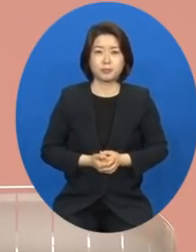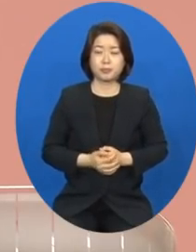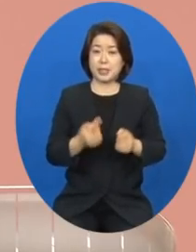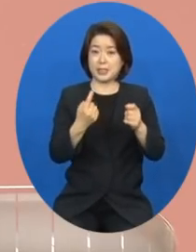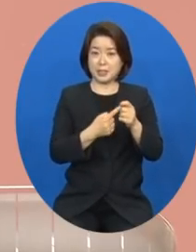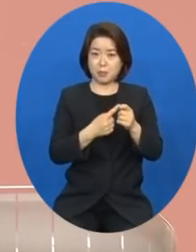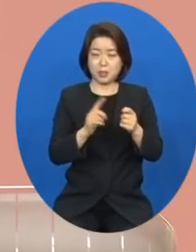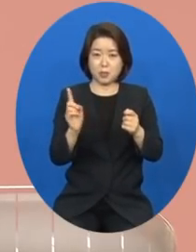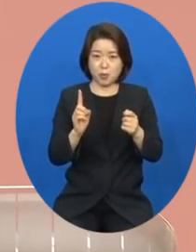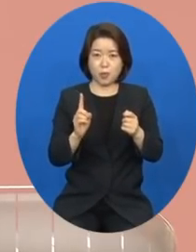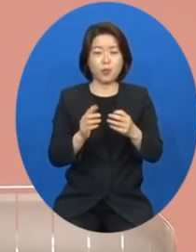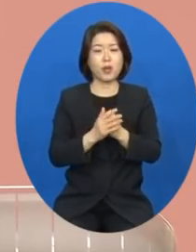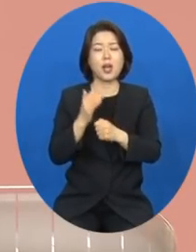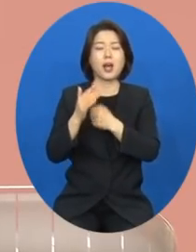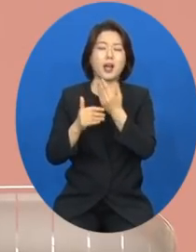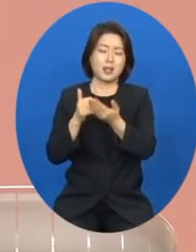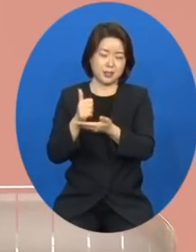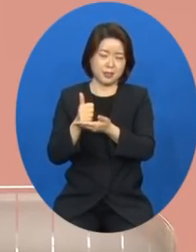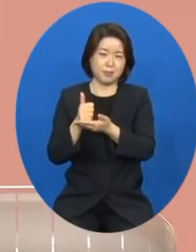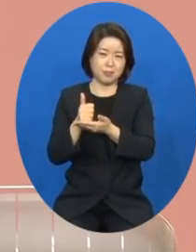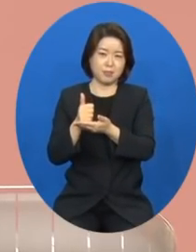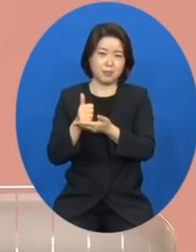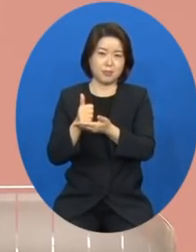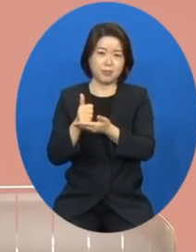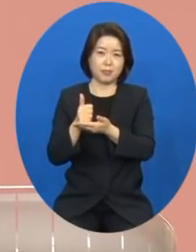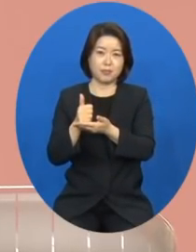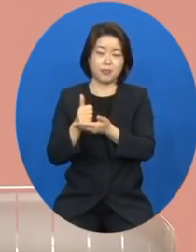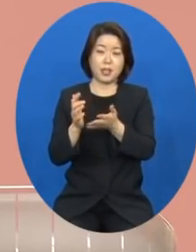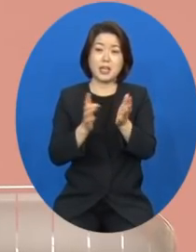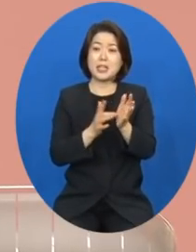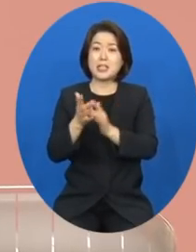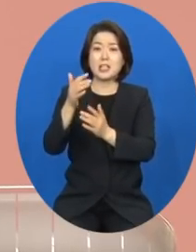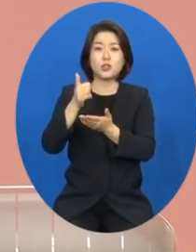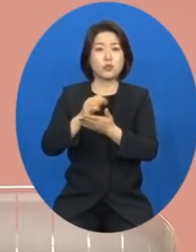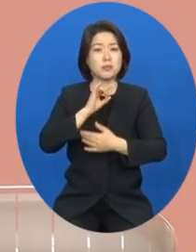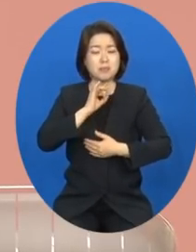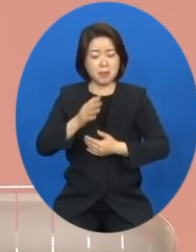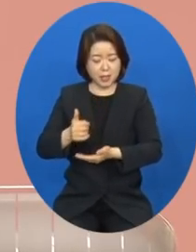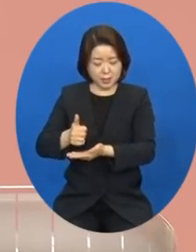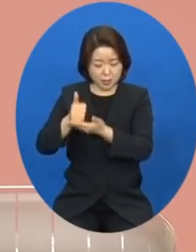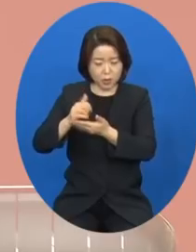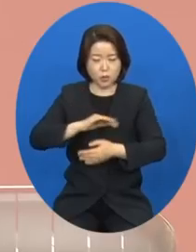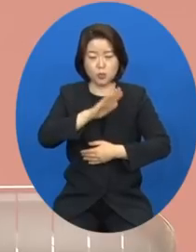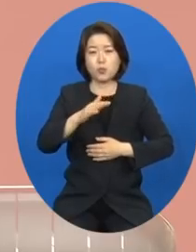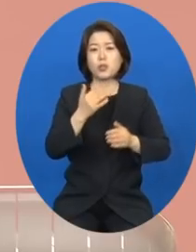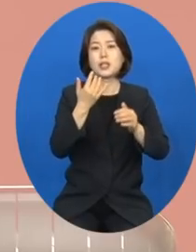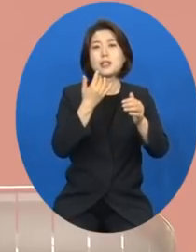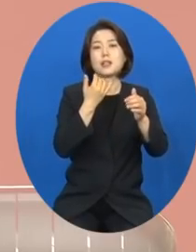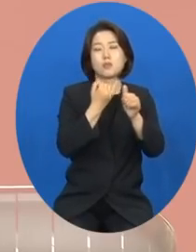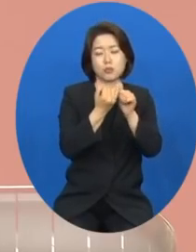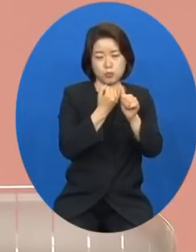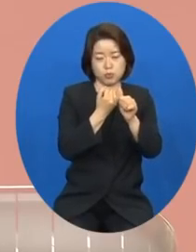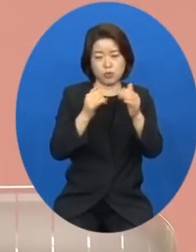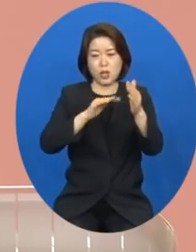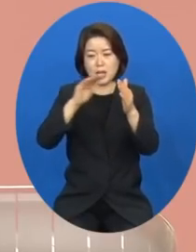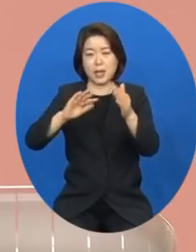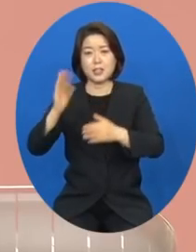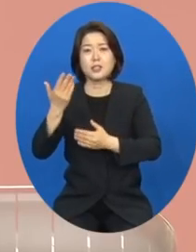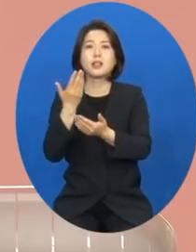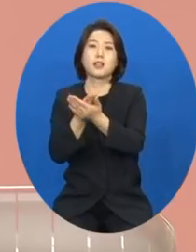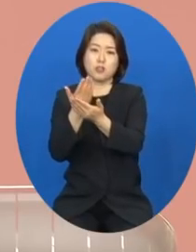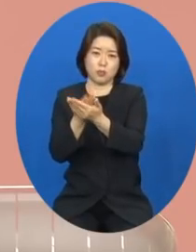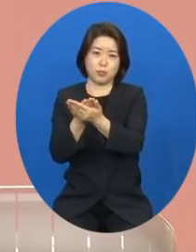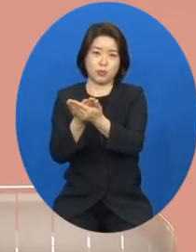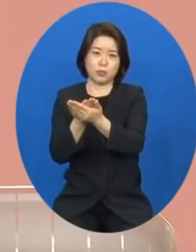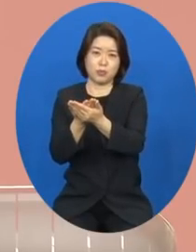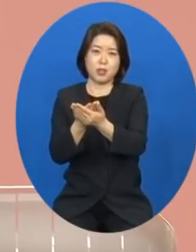첫 번째는 하나님 예수만 섬기는 우리 부부 가정이 되게 해주십시오